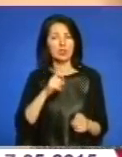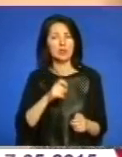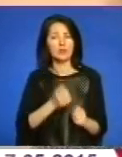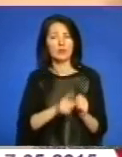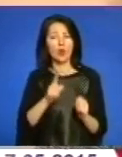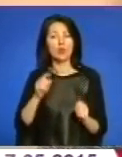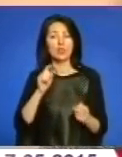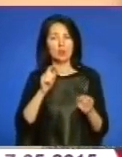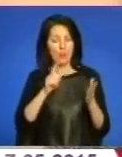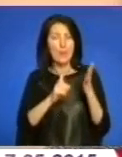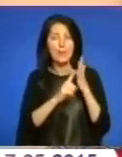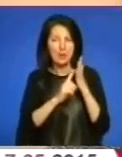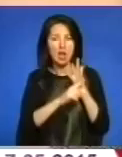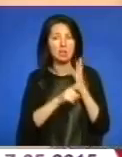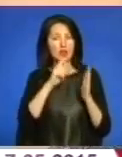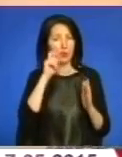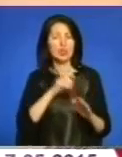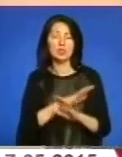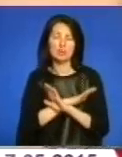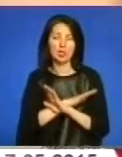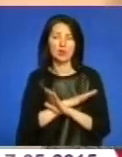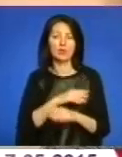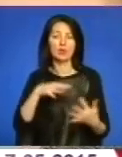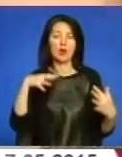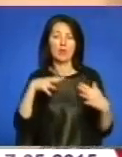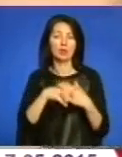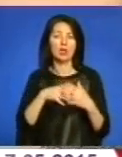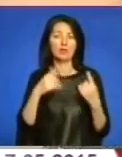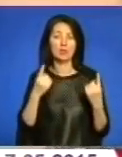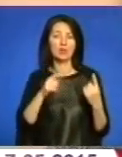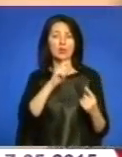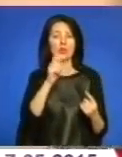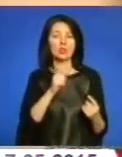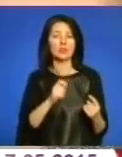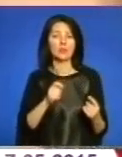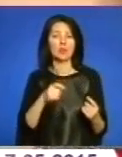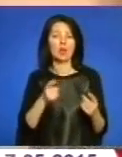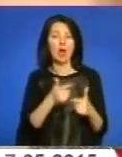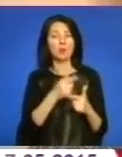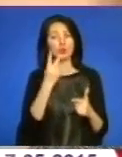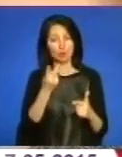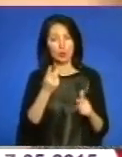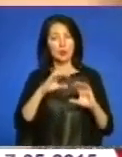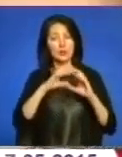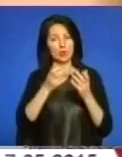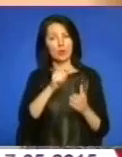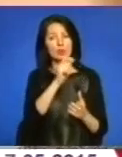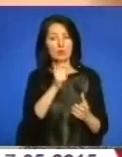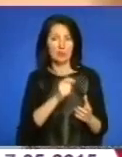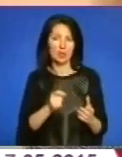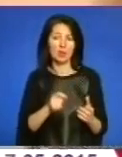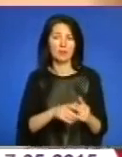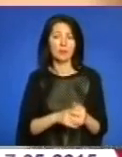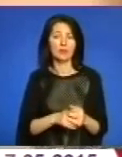Кожен п'ятий українець загинув на фронтах Великої Вітчизняної або Другої, якщо ми говоримо, Другої світової